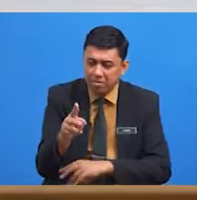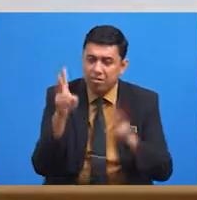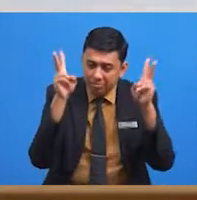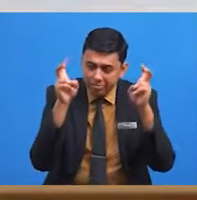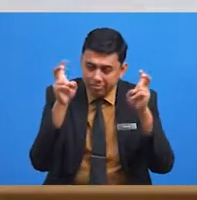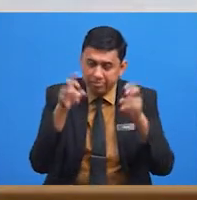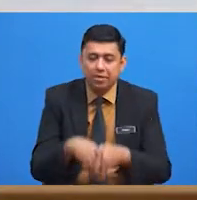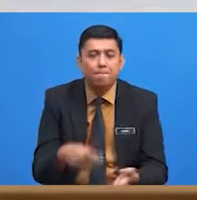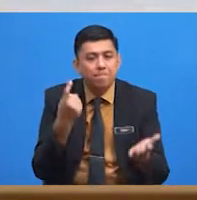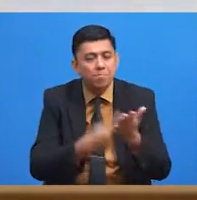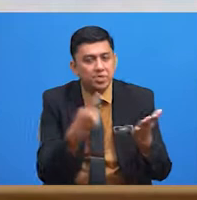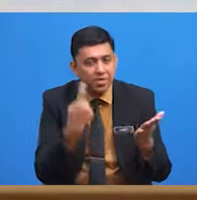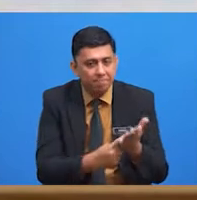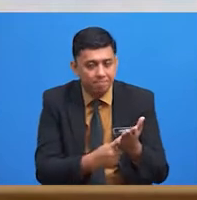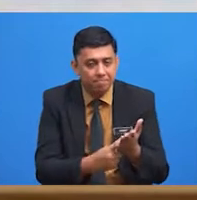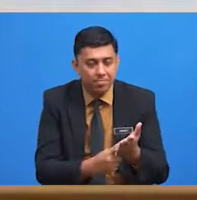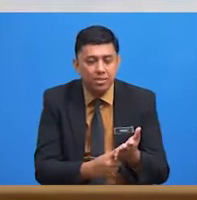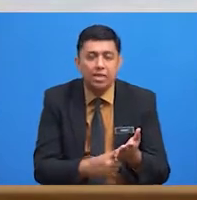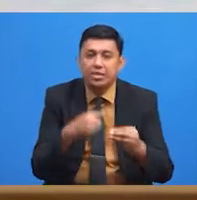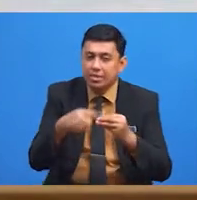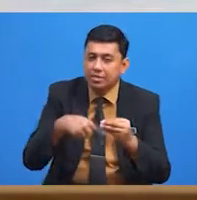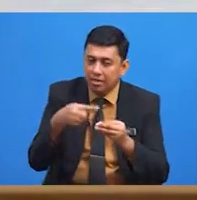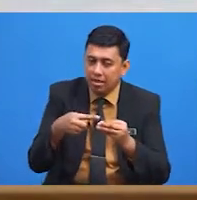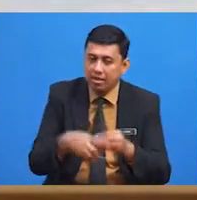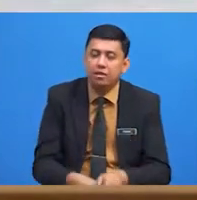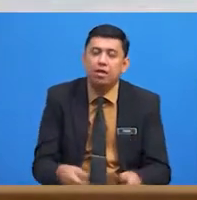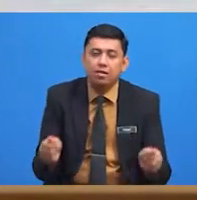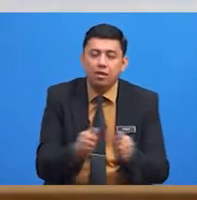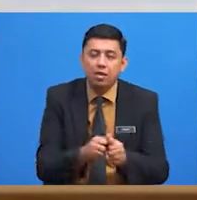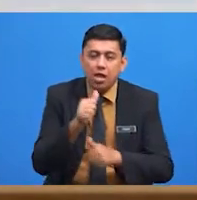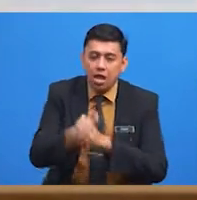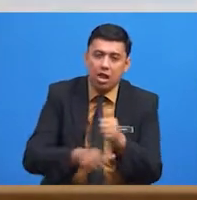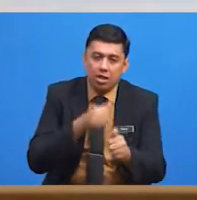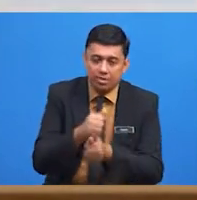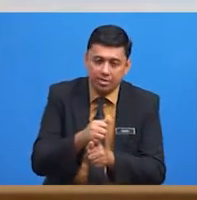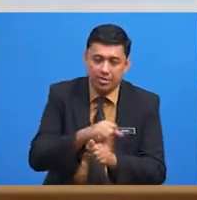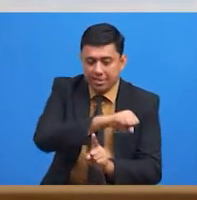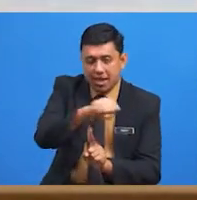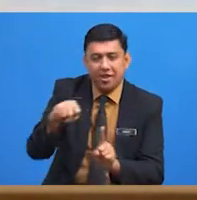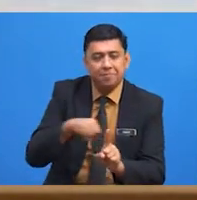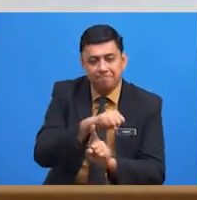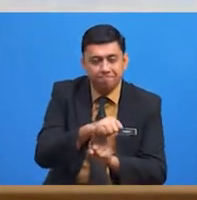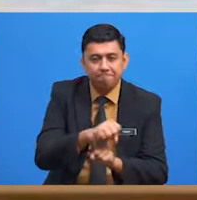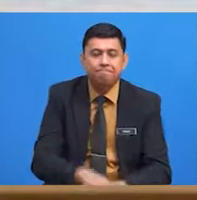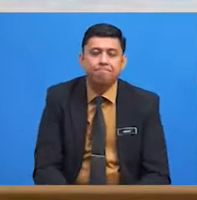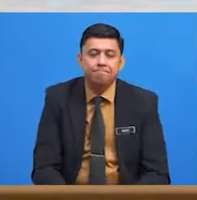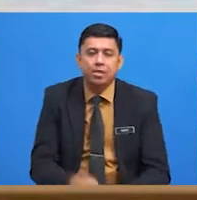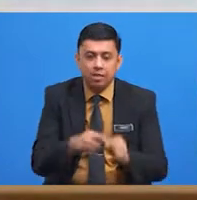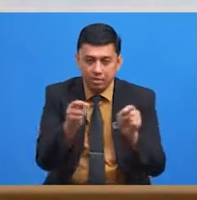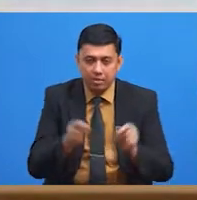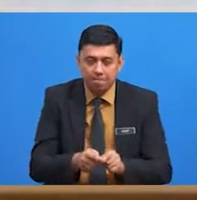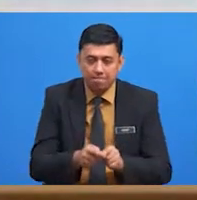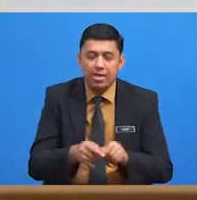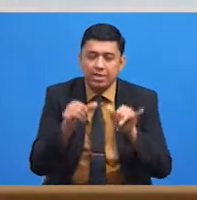topik perbincangan berkaitan dengan alam persekitaran tempat